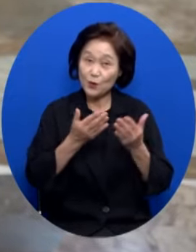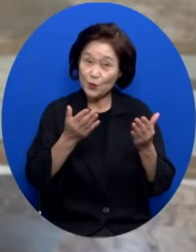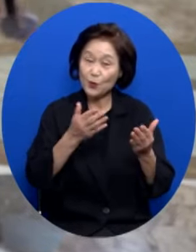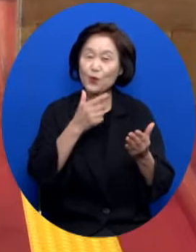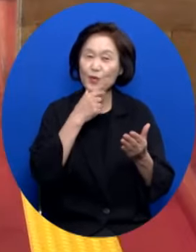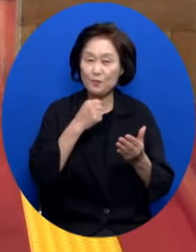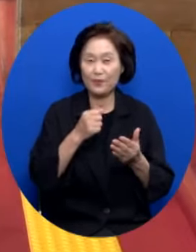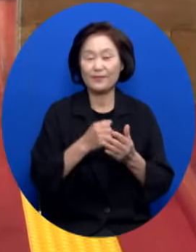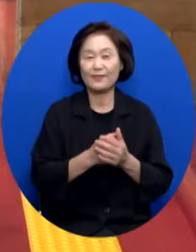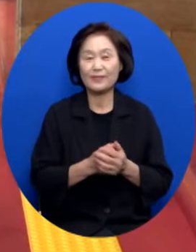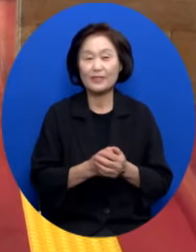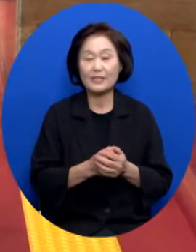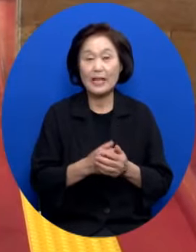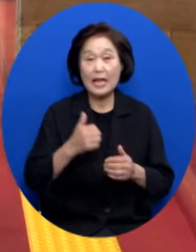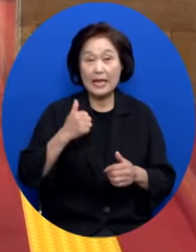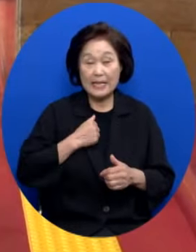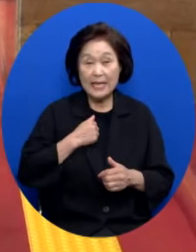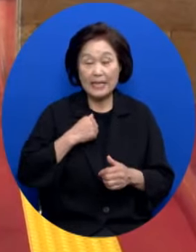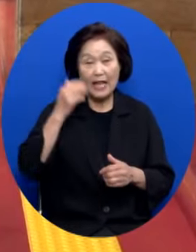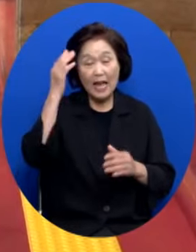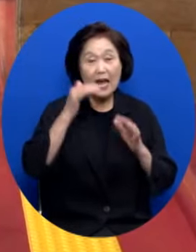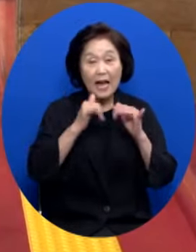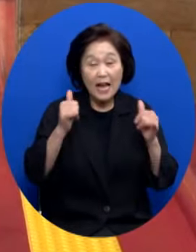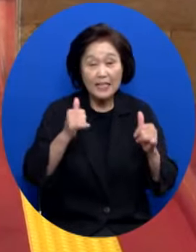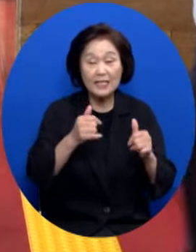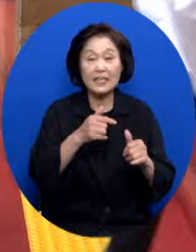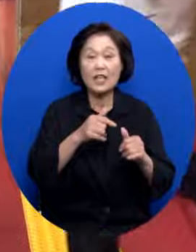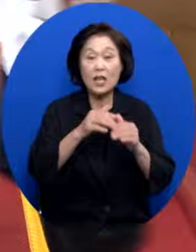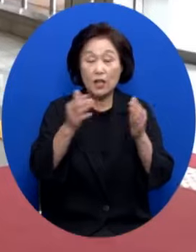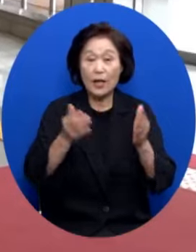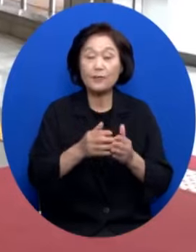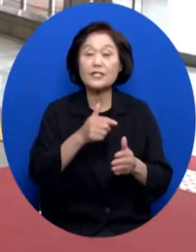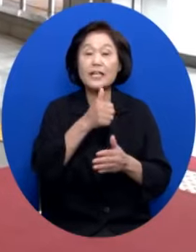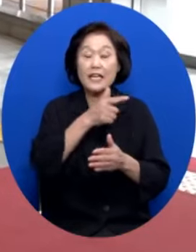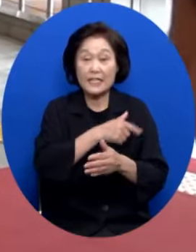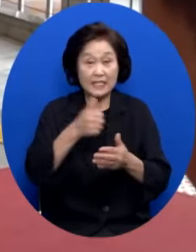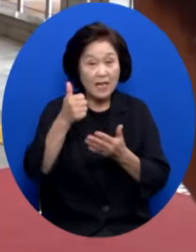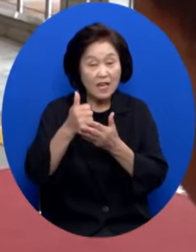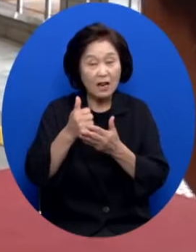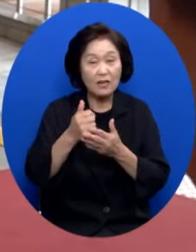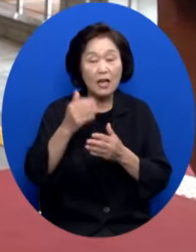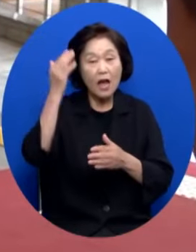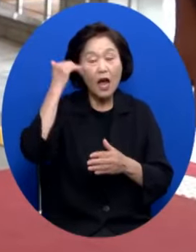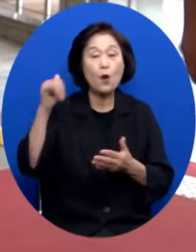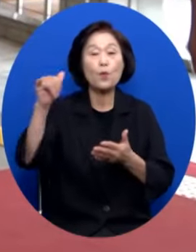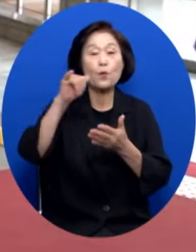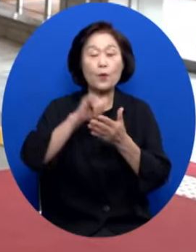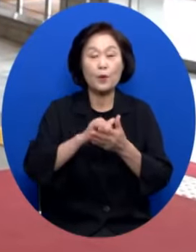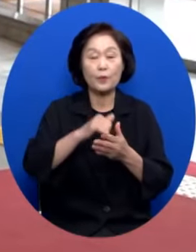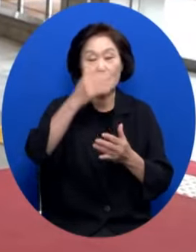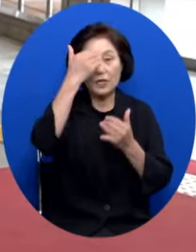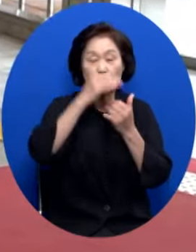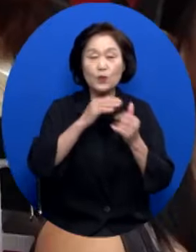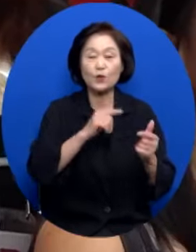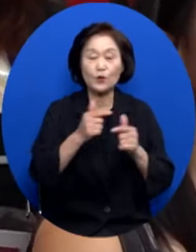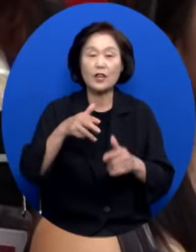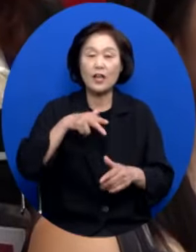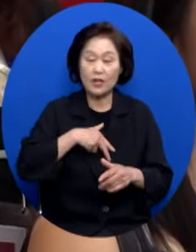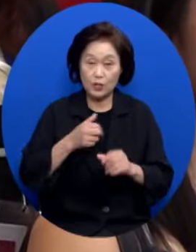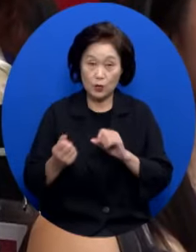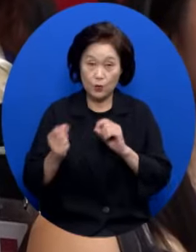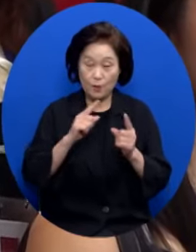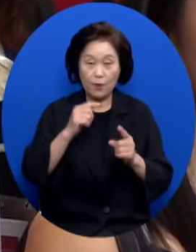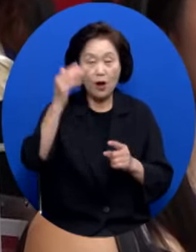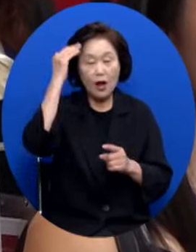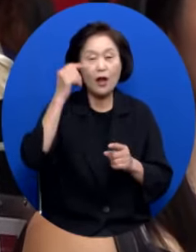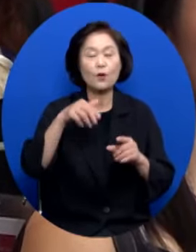첫걸음이기 때문에. 캐나다 한인 양자회 이사장 김만홍 목사는 모국 방문으로 해외 입양 청소년들이 정체성을 회복하고 한국